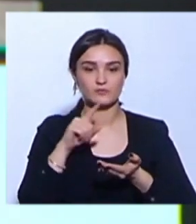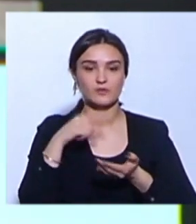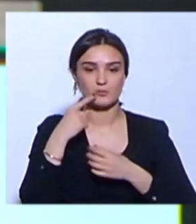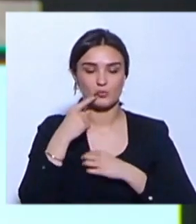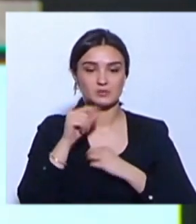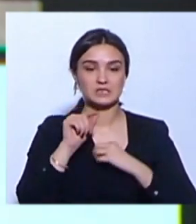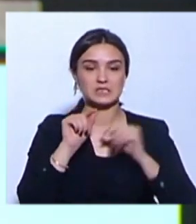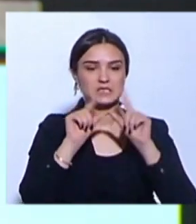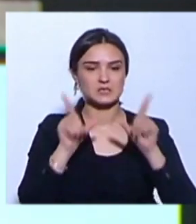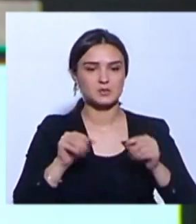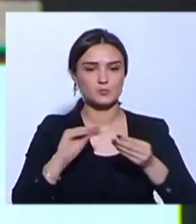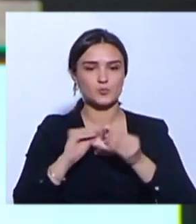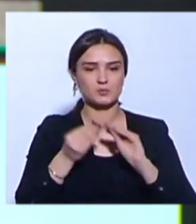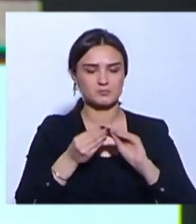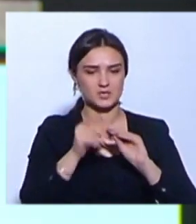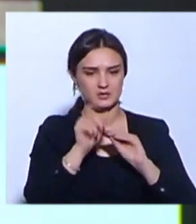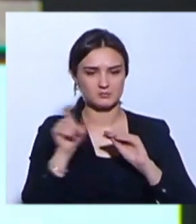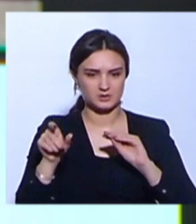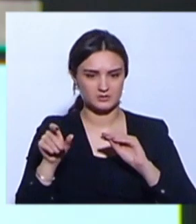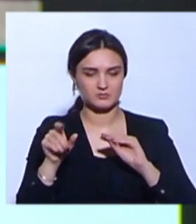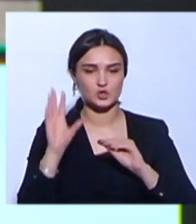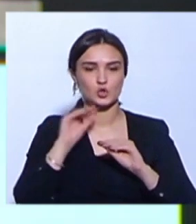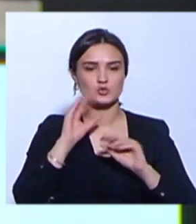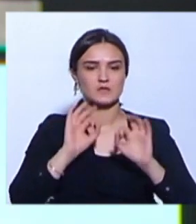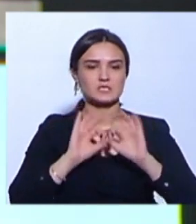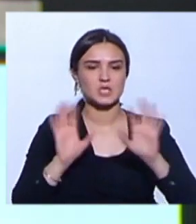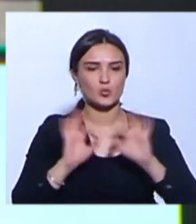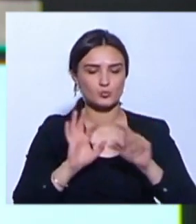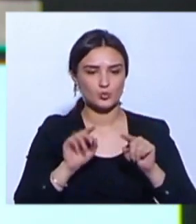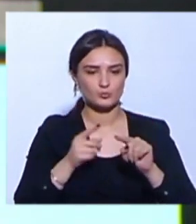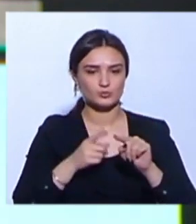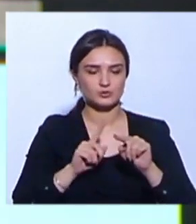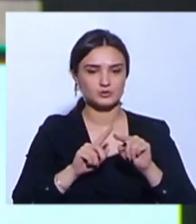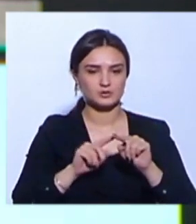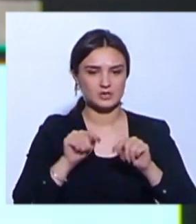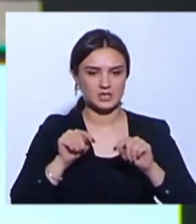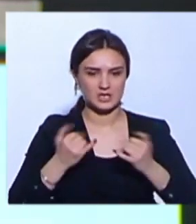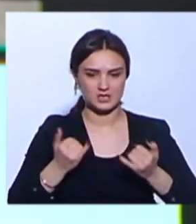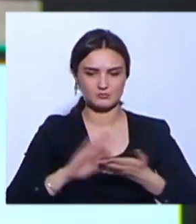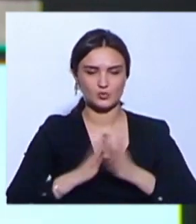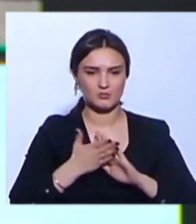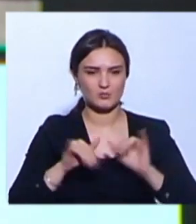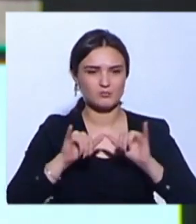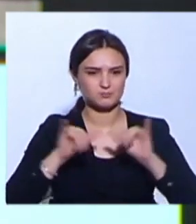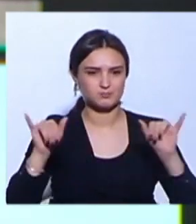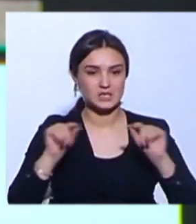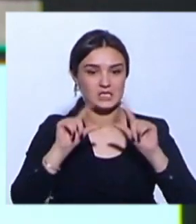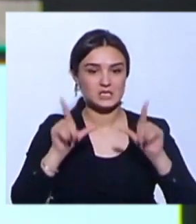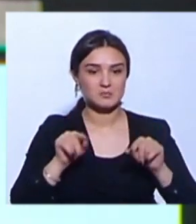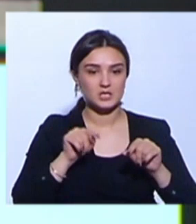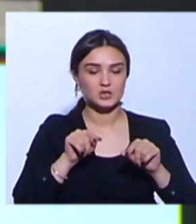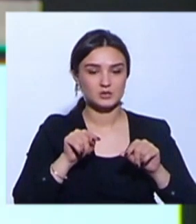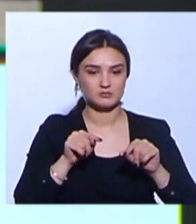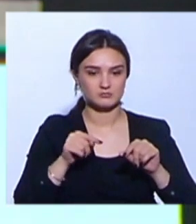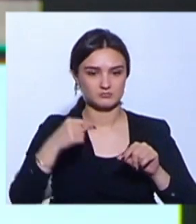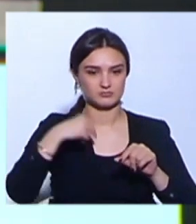ვლაპარაკობთ თირკმის პრობლემების მქონე ადამიანებზე და როდესაც ვლაპარაკობთ თუნდაც შექმნილებით ვითარებაში თირკმელზე როგორც